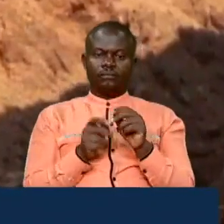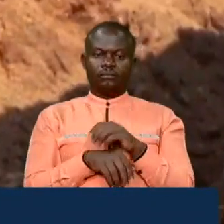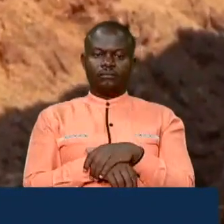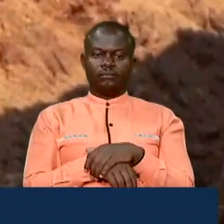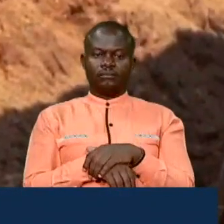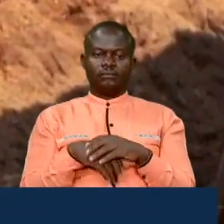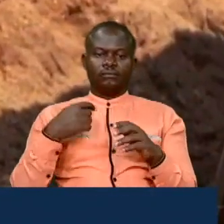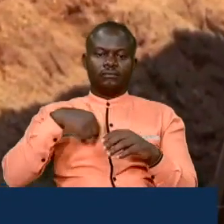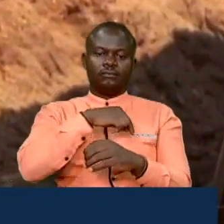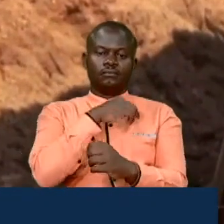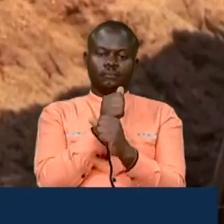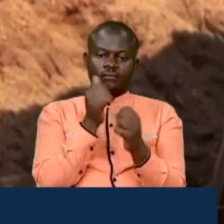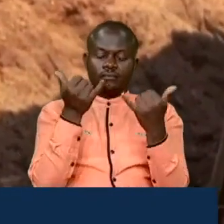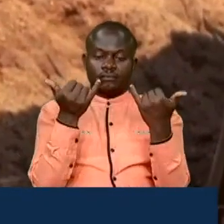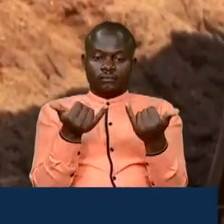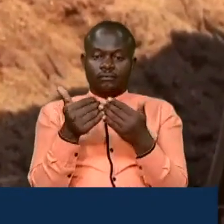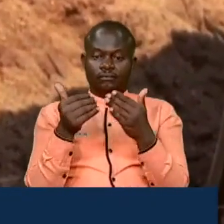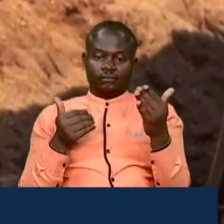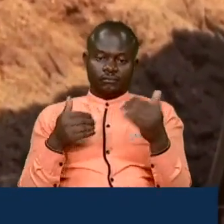icyo turi bwakore mbere yo gukomeza imirimo